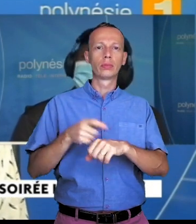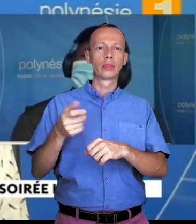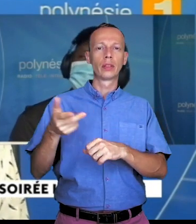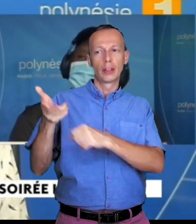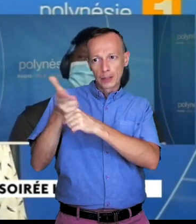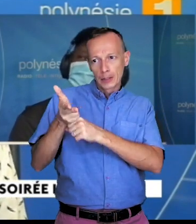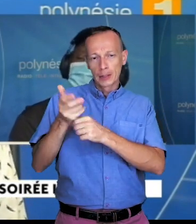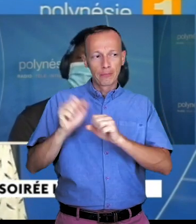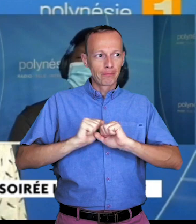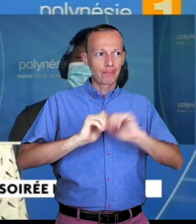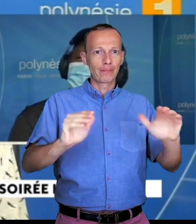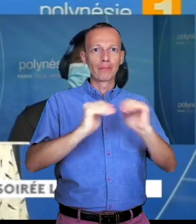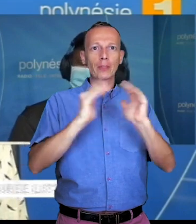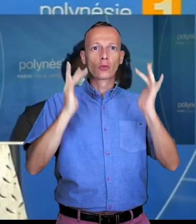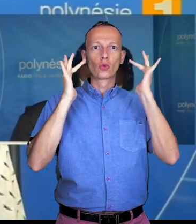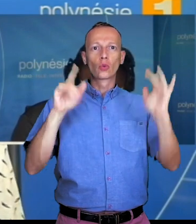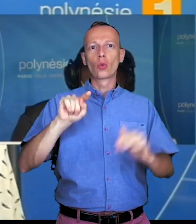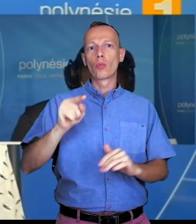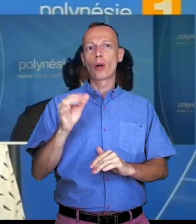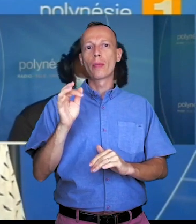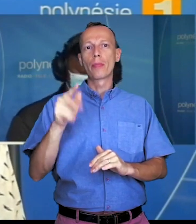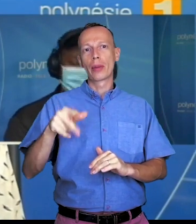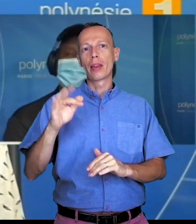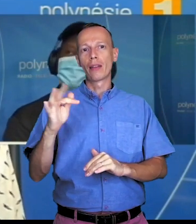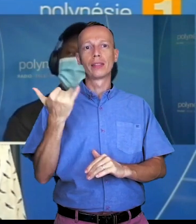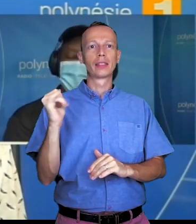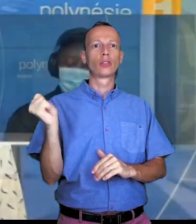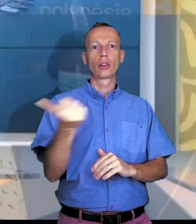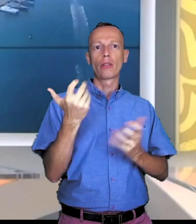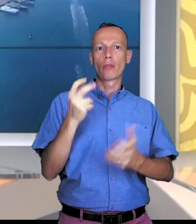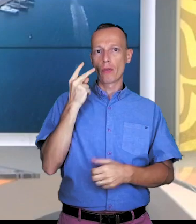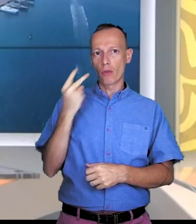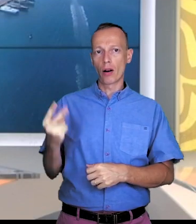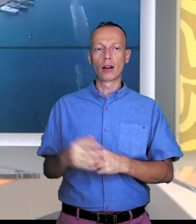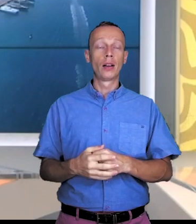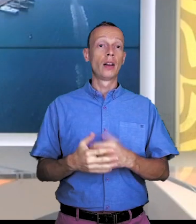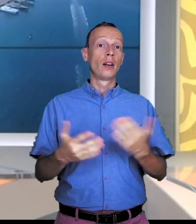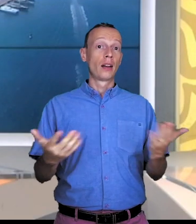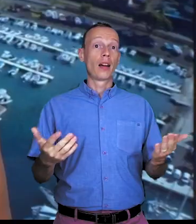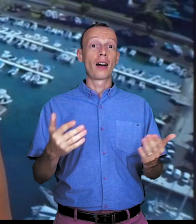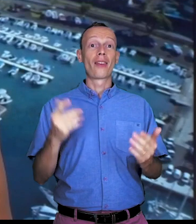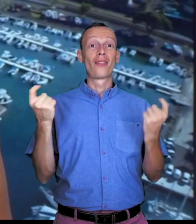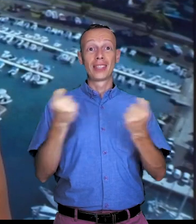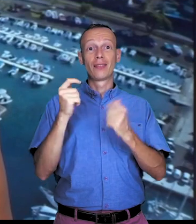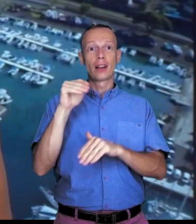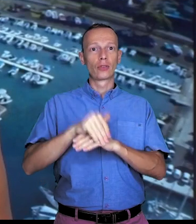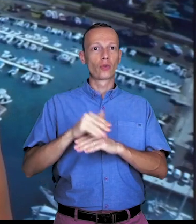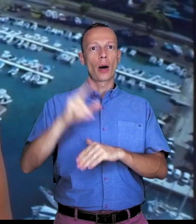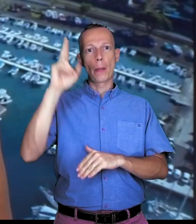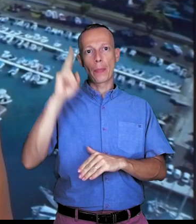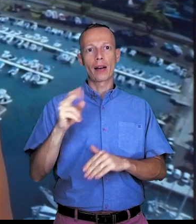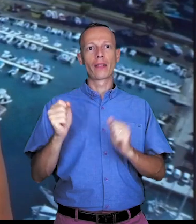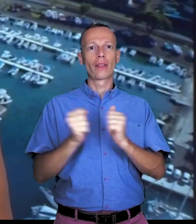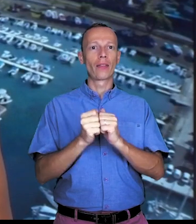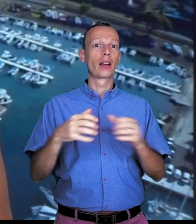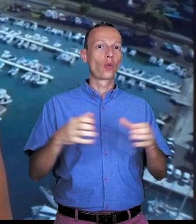seront retranscrits en direct sur le site maisondelaculture.pf. Voilà, Aïho, c'est donc à partir de ce soir à la